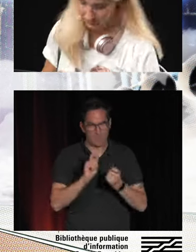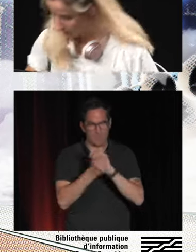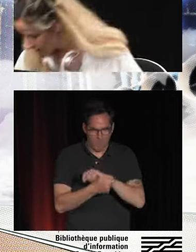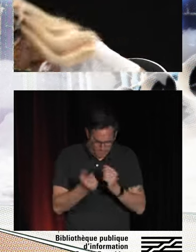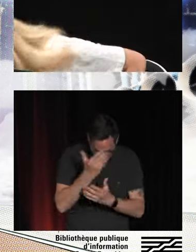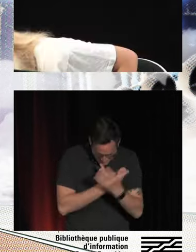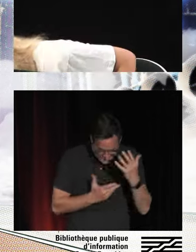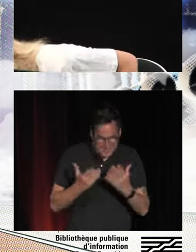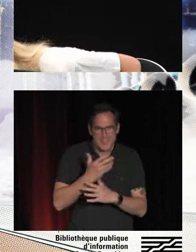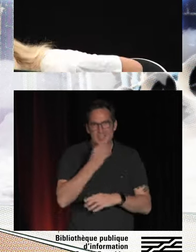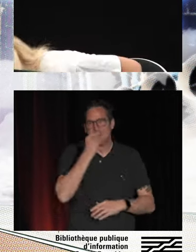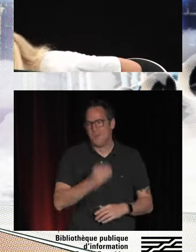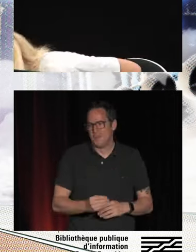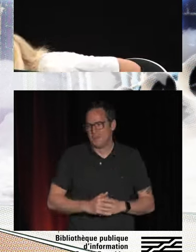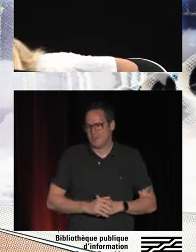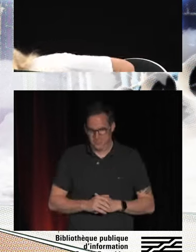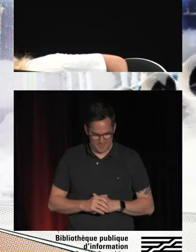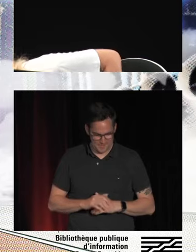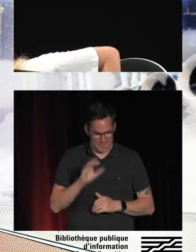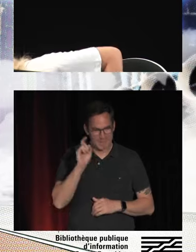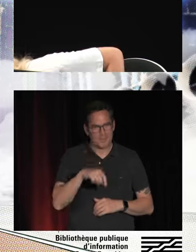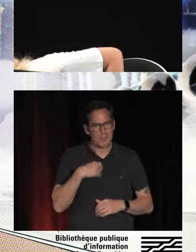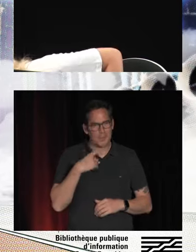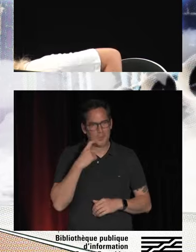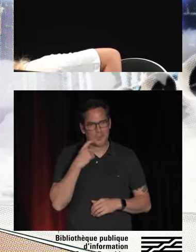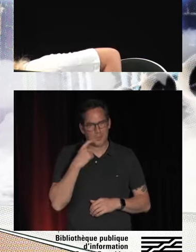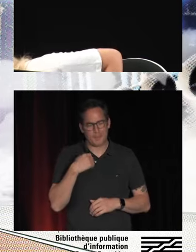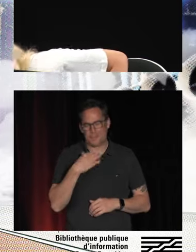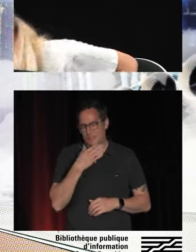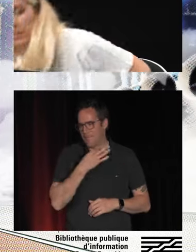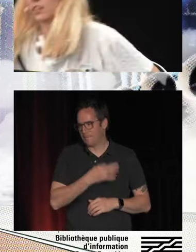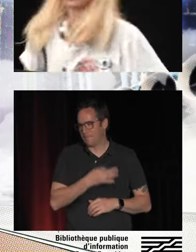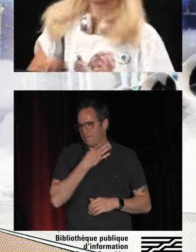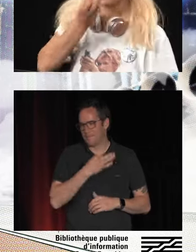bon. Ok, il faut prendre du sucre, on en profite.